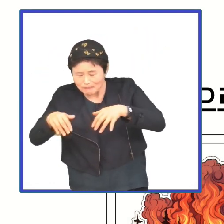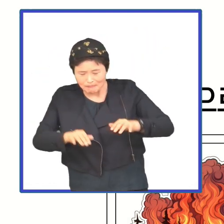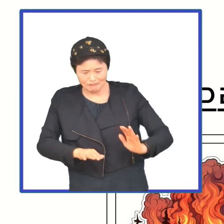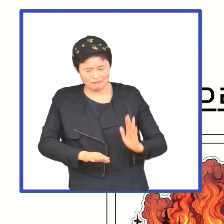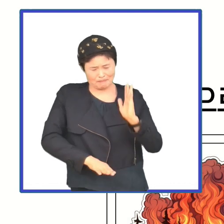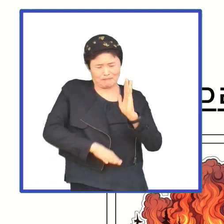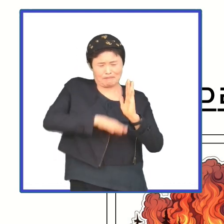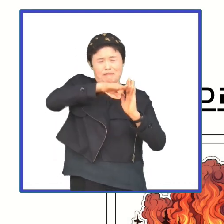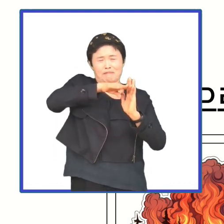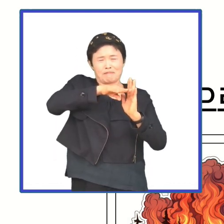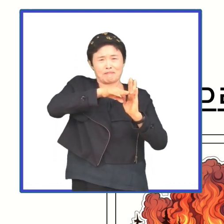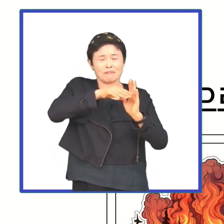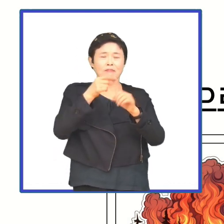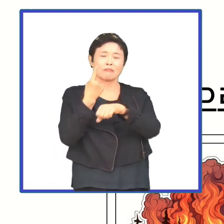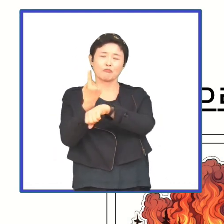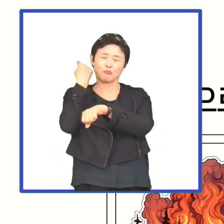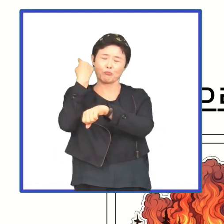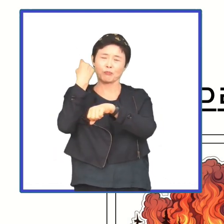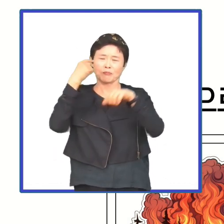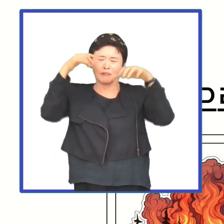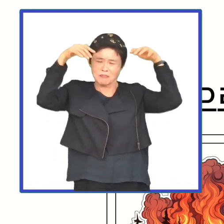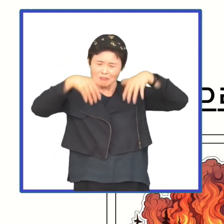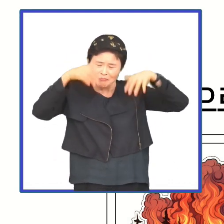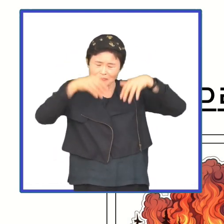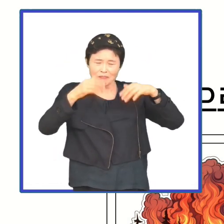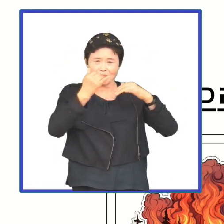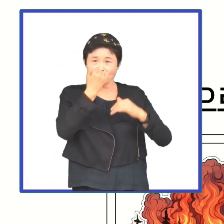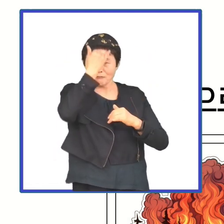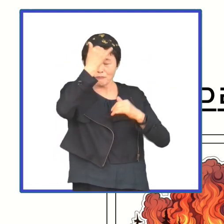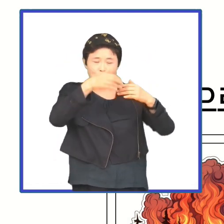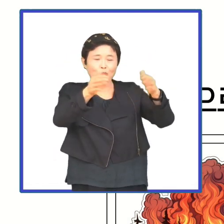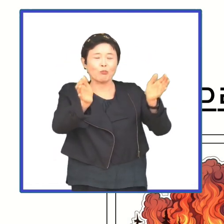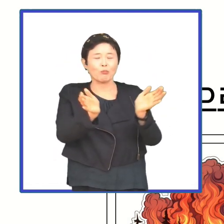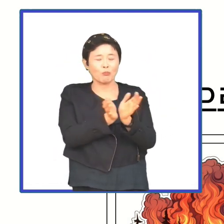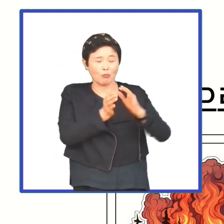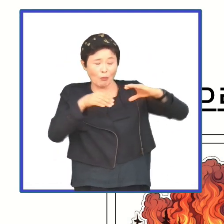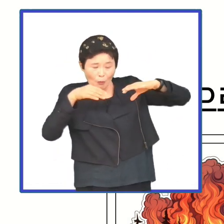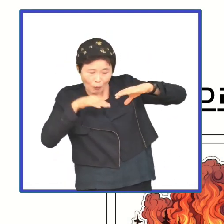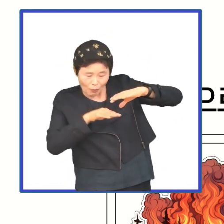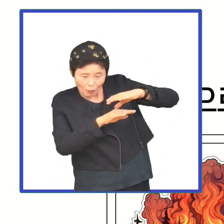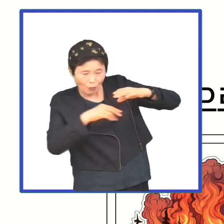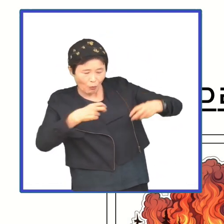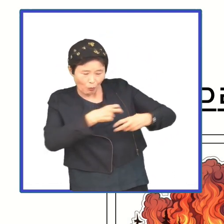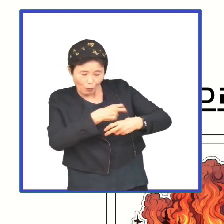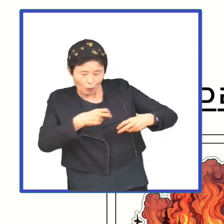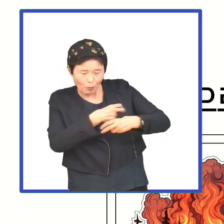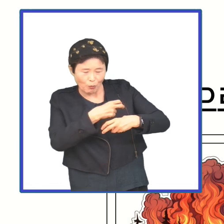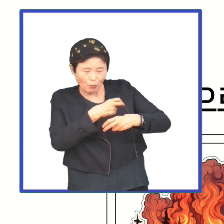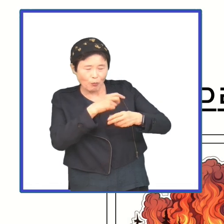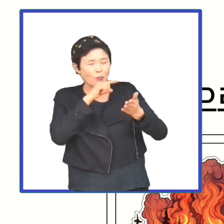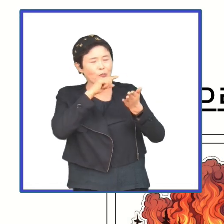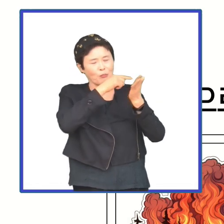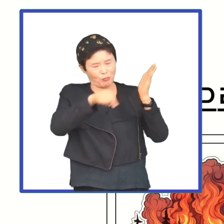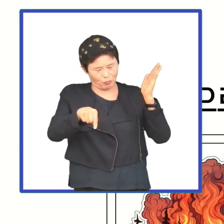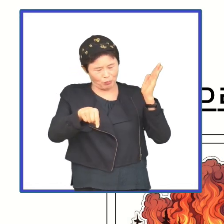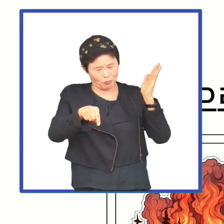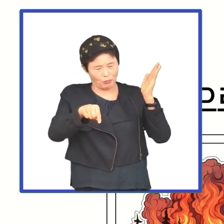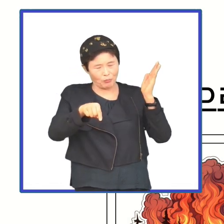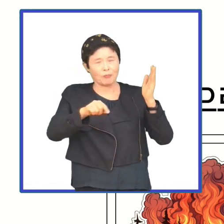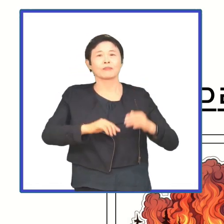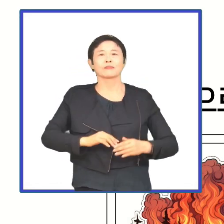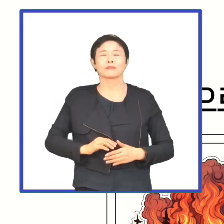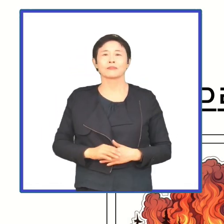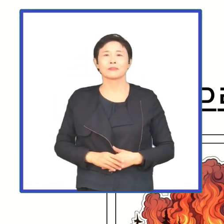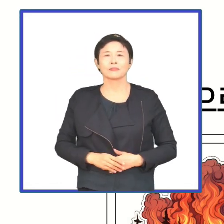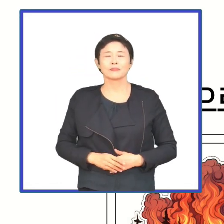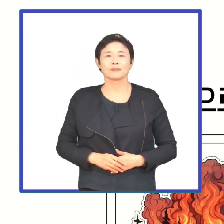있습니다. 작년에도 비가 많이 내려서 충청도권에는 지하주차장과 지하차도에서 많은 피해가